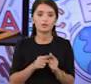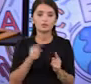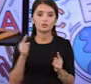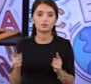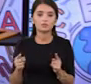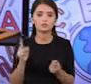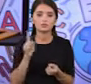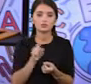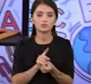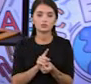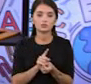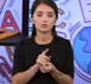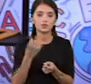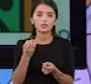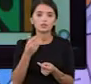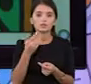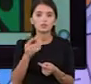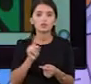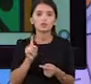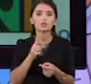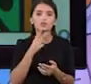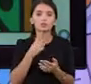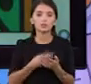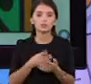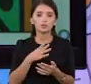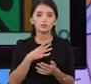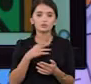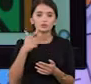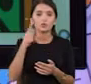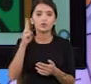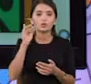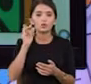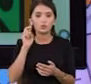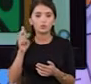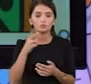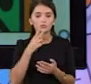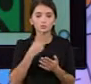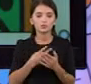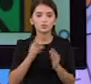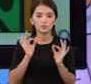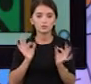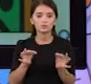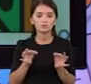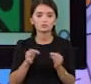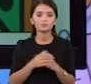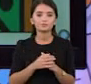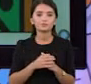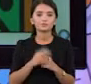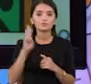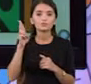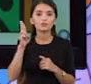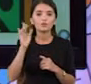Navbatdagi topshiriq. Yana siz ekranda nimani ko'rayapsiz? Kubni ko'rayapsiz, bolajonlar.